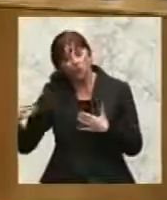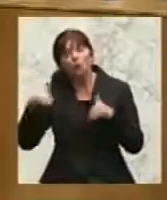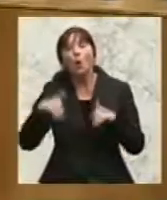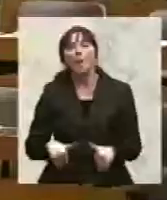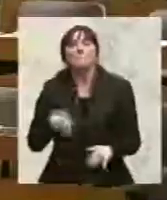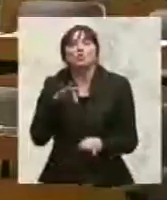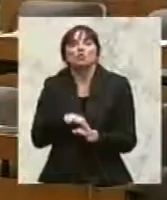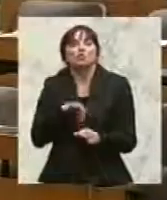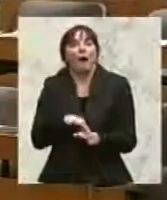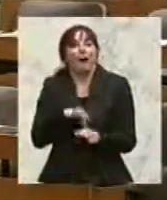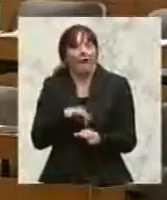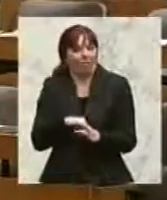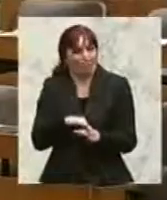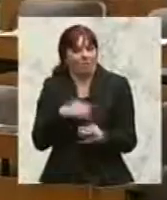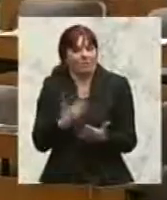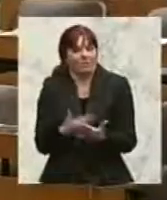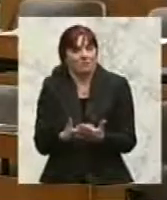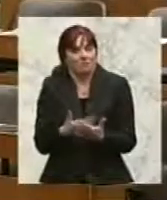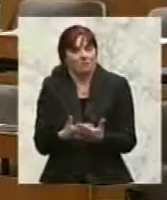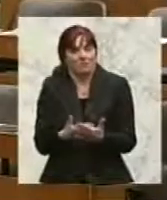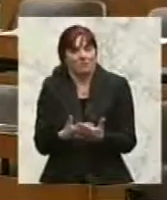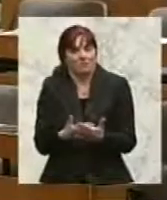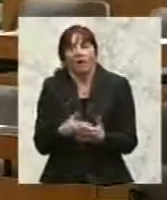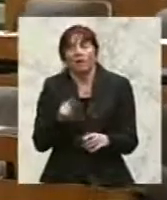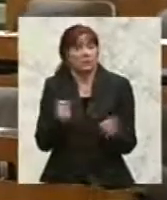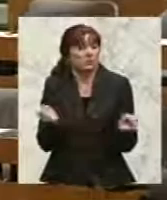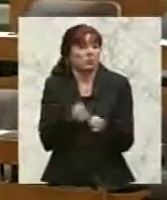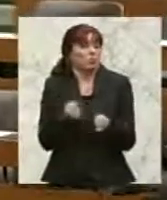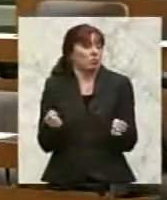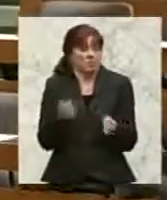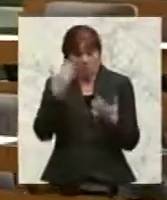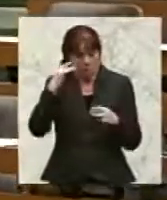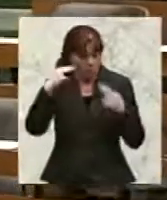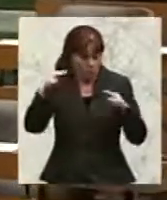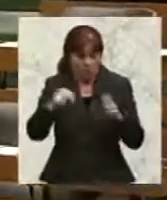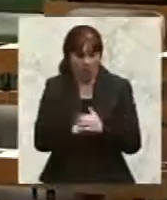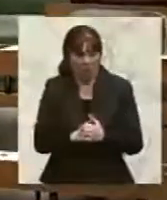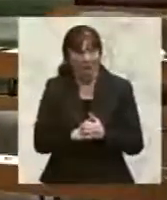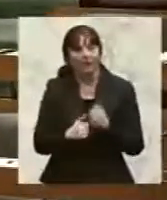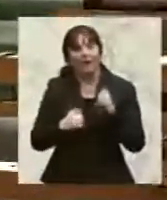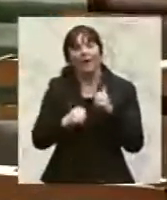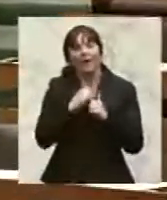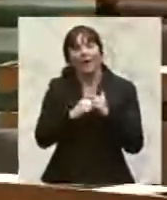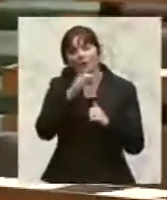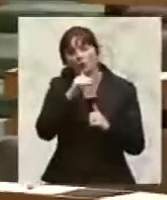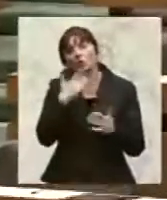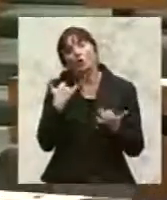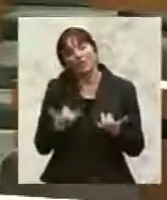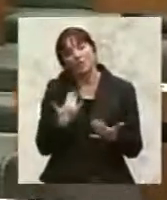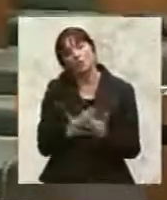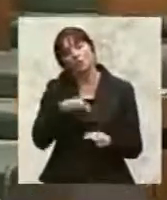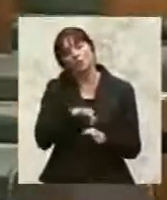bedecken. Das, meine sehr geehrten Damen und Herren, ist nicht möglich, denn der Rechnungshof war schon bisher äußerst sparsam mit